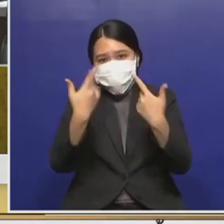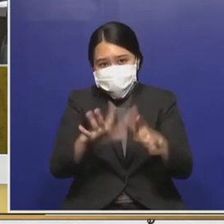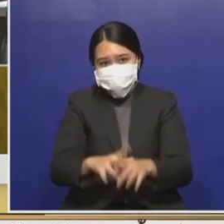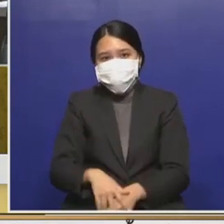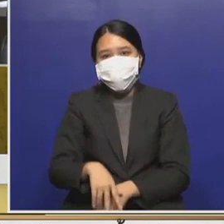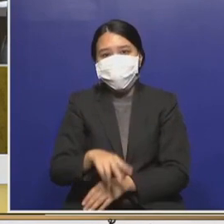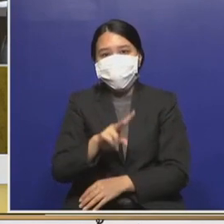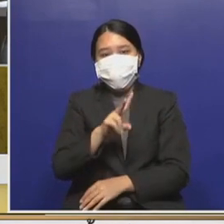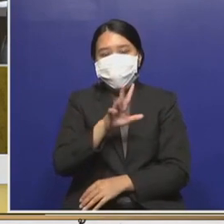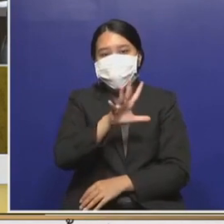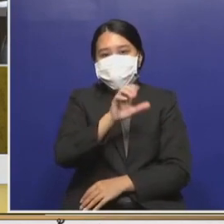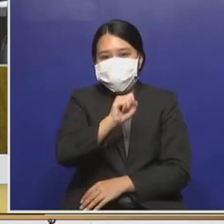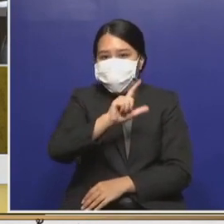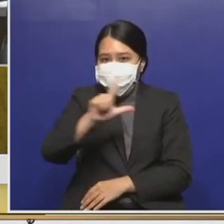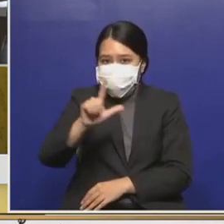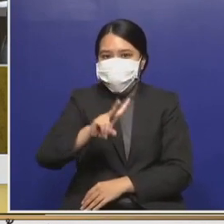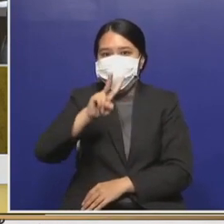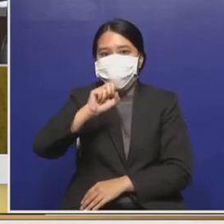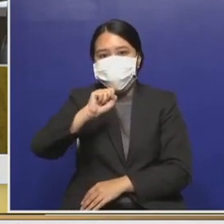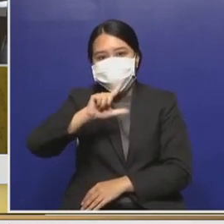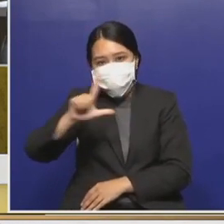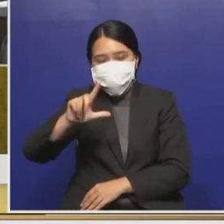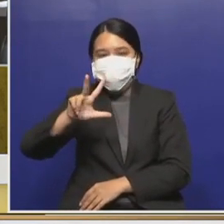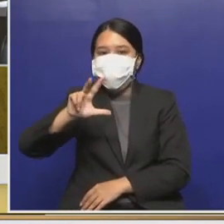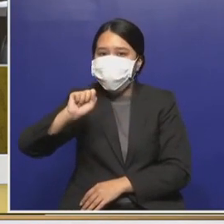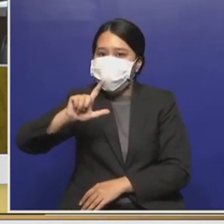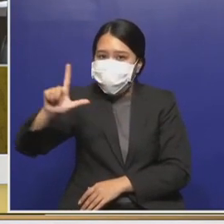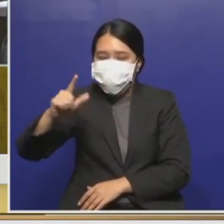ร์ เขาจะเข้าถึงไหม